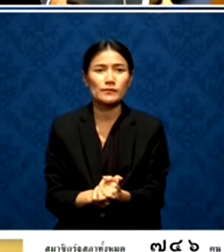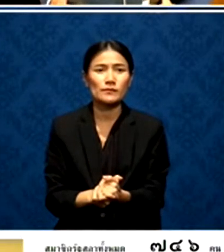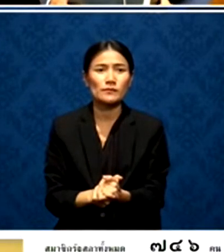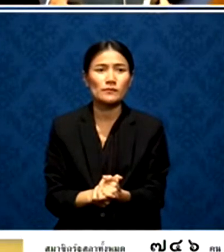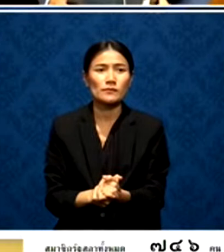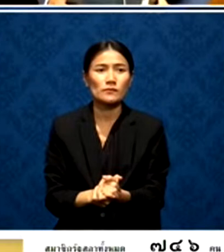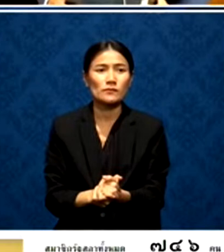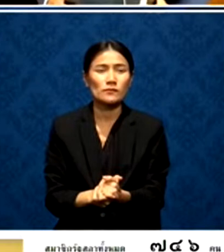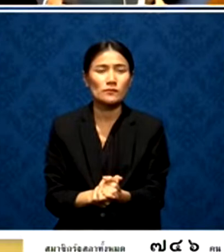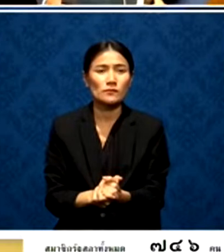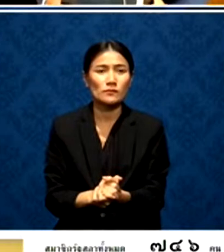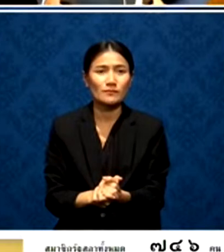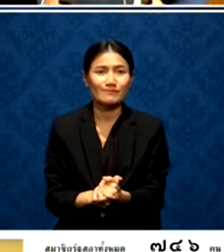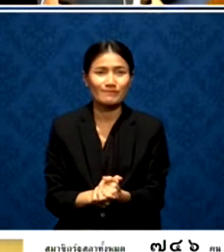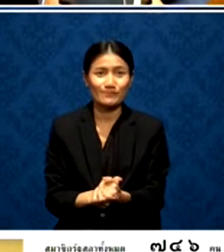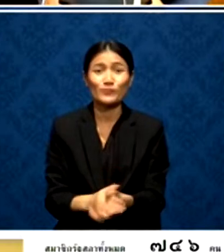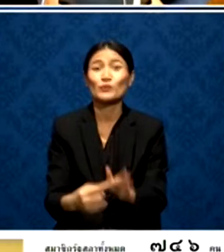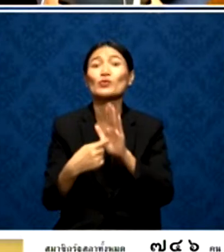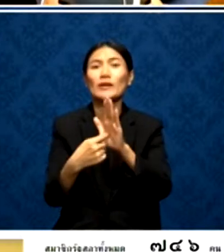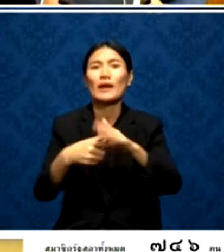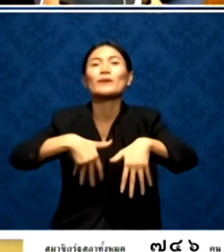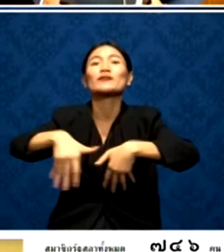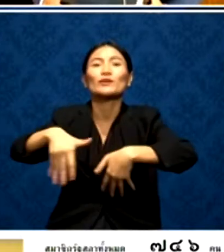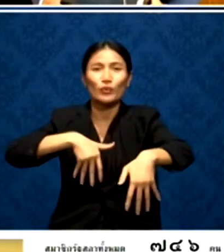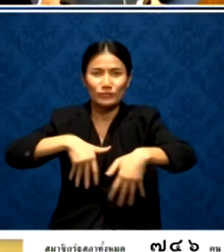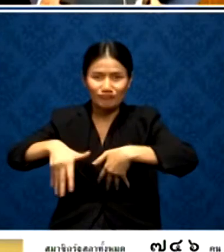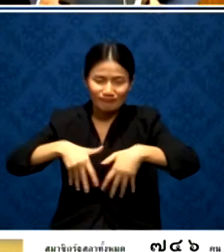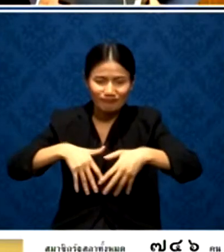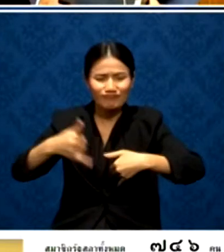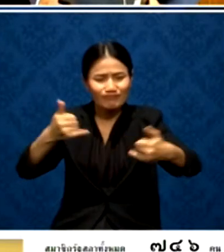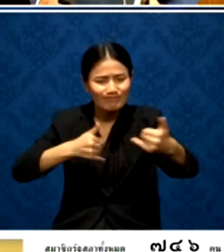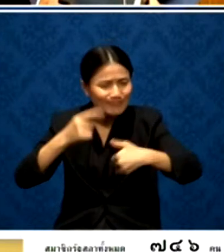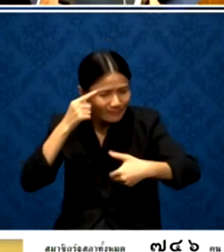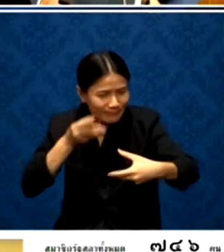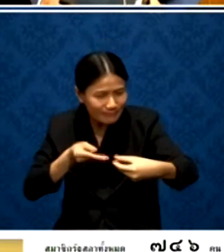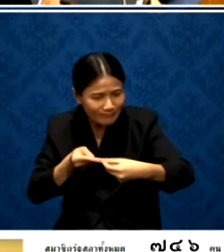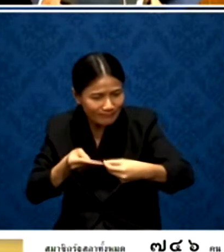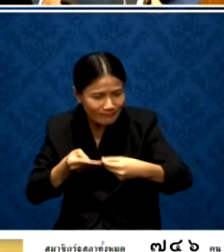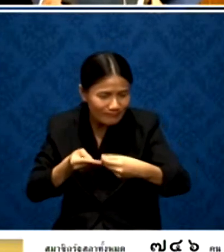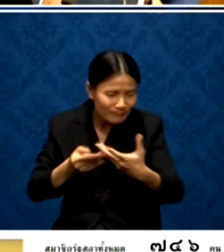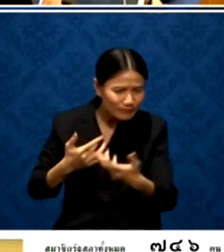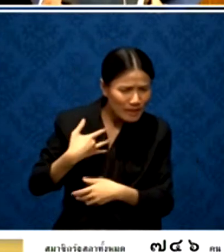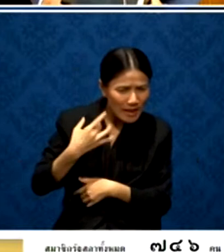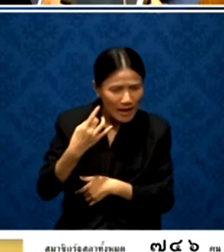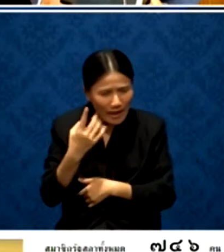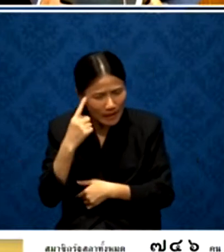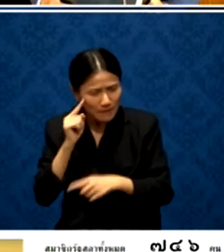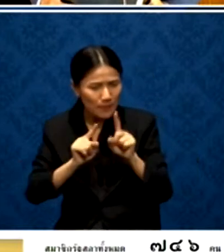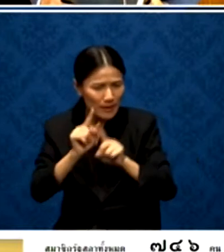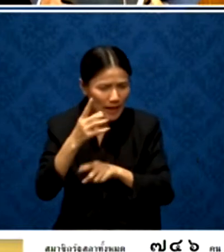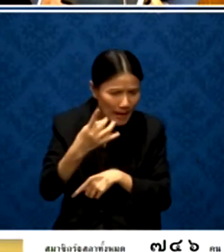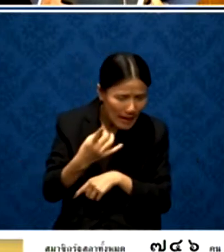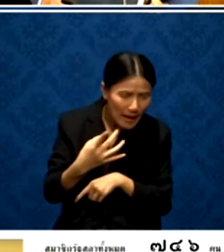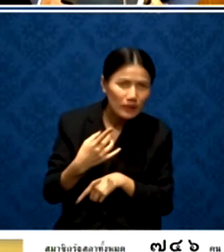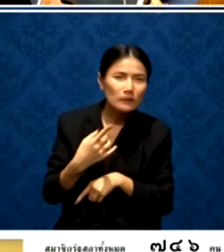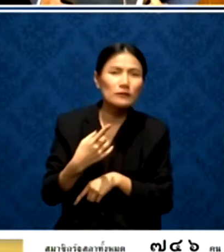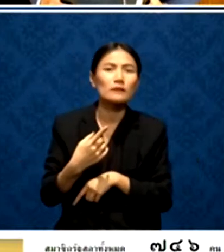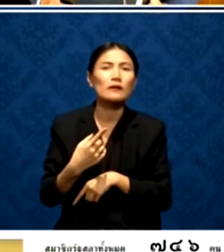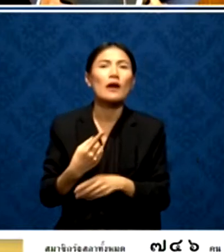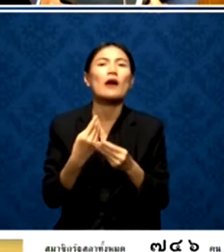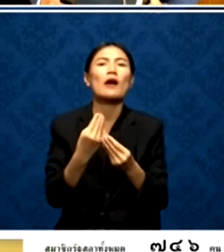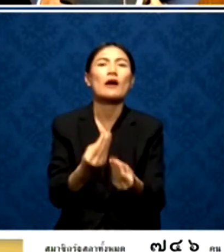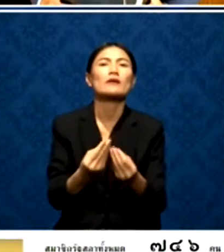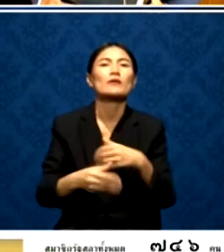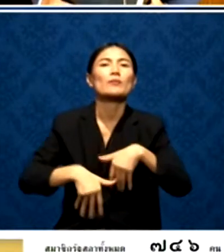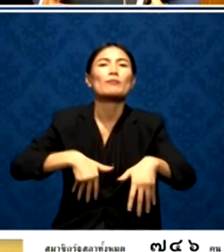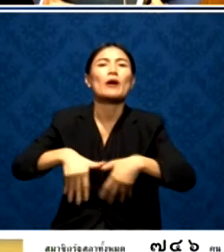าชนมีส่วนร่วมในการกำหนดเป้าหมายและตัวชี้วัดเพื่อสร้างโอกาสและสร้างประโยชน์ให้ประชาชนเป็นสำคัญสนับสนุนการจัดการ